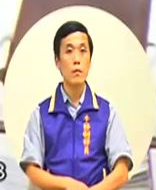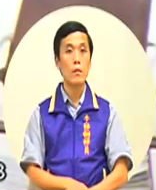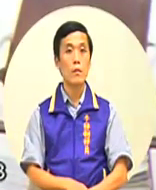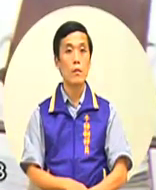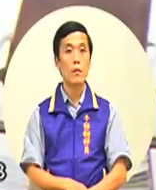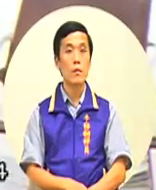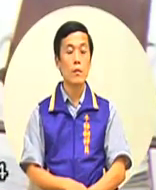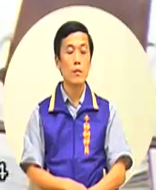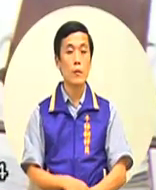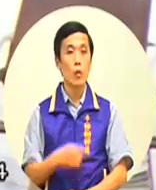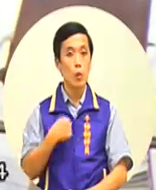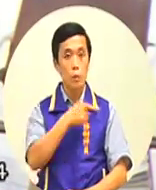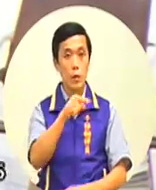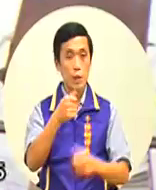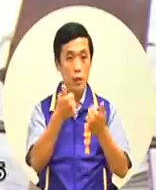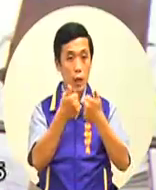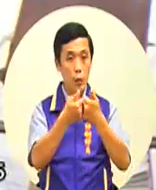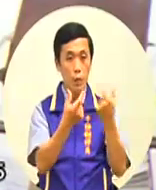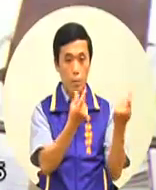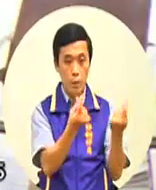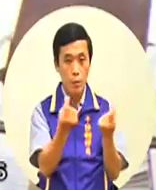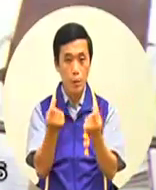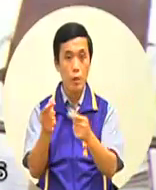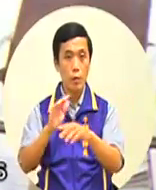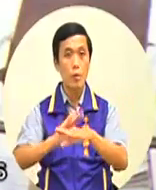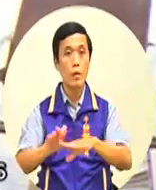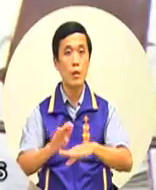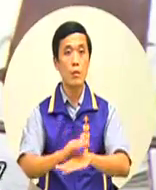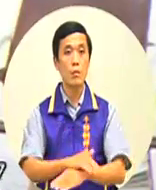对，我们会定期开会，对。